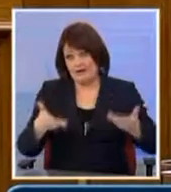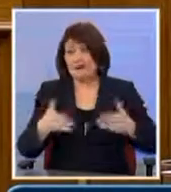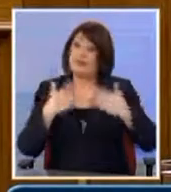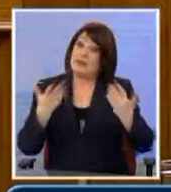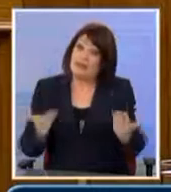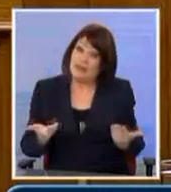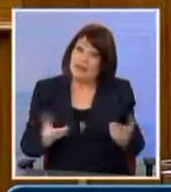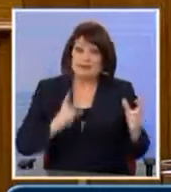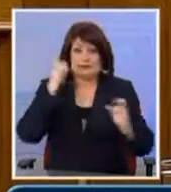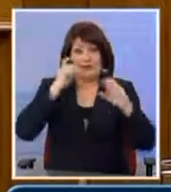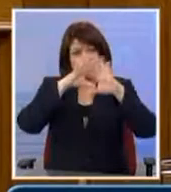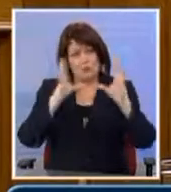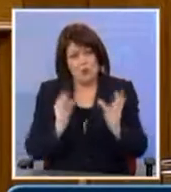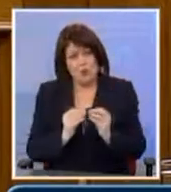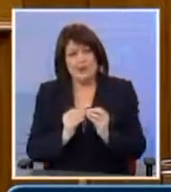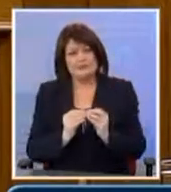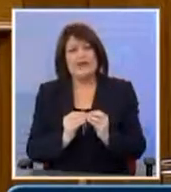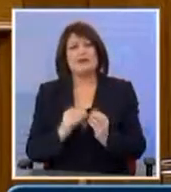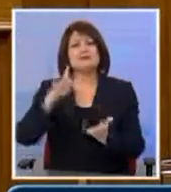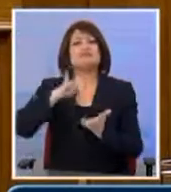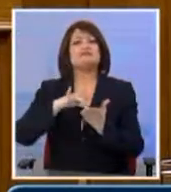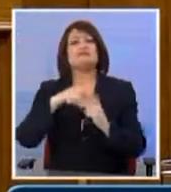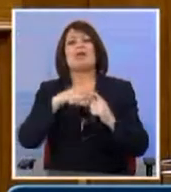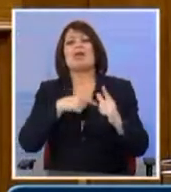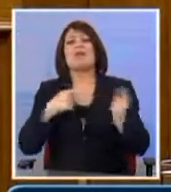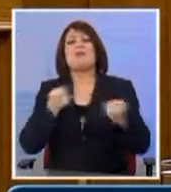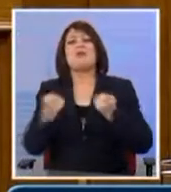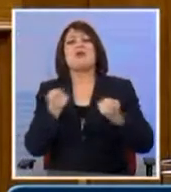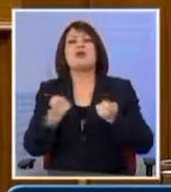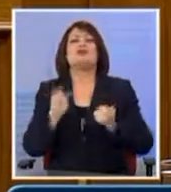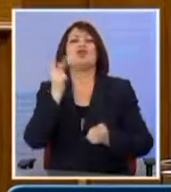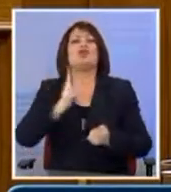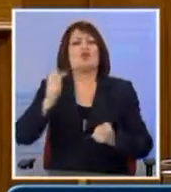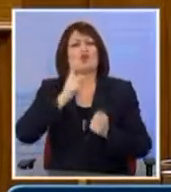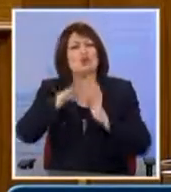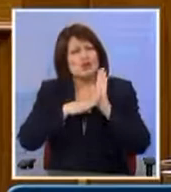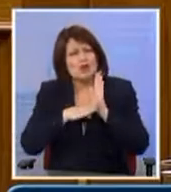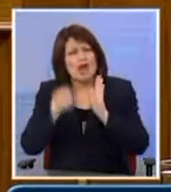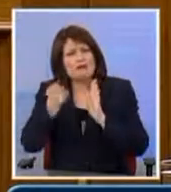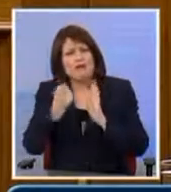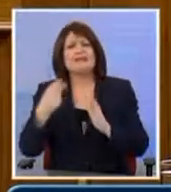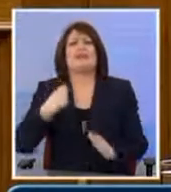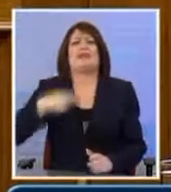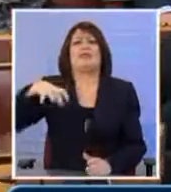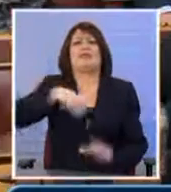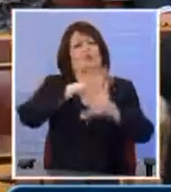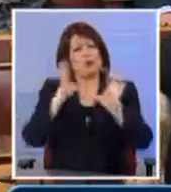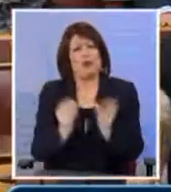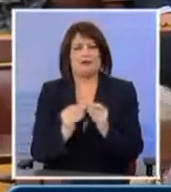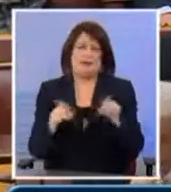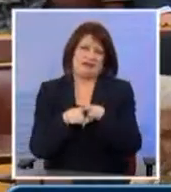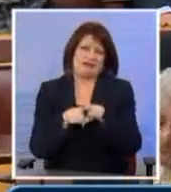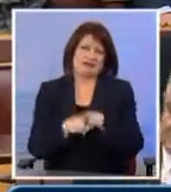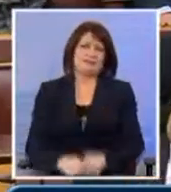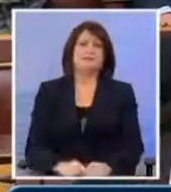δηλαδή λαμβάνοντας υπόψη πέρα από την κεντρική διοίκηση τόσο το σύστημα κοινωνικής ασφάλισης όσο και την τοπική αυτοδιοίκηση. Δηλαδή